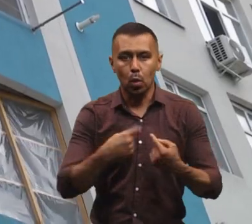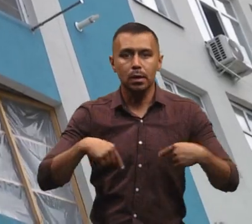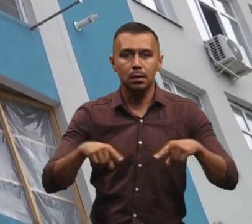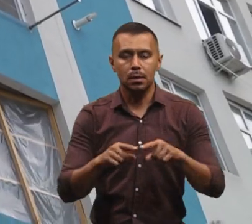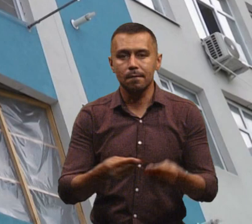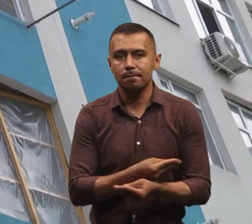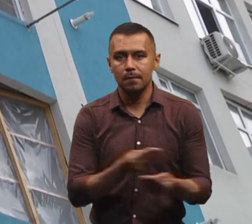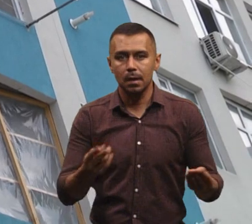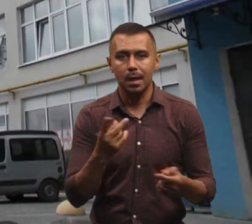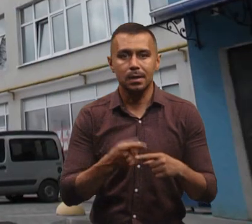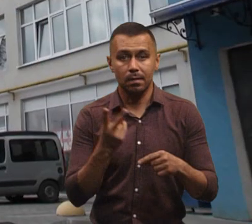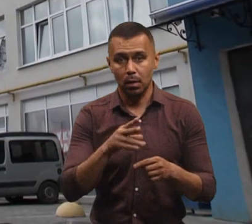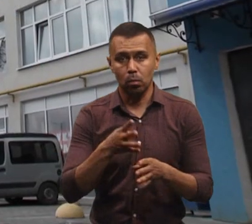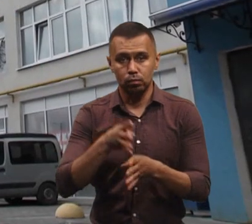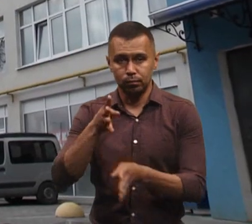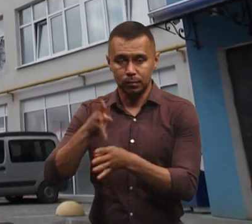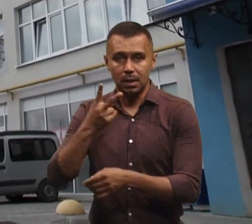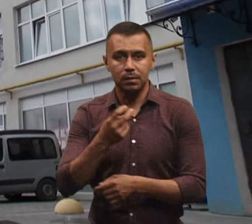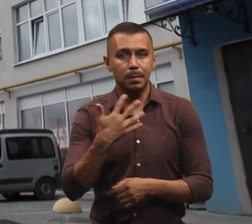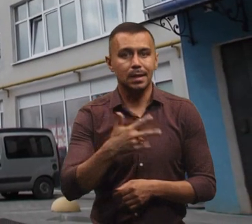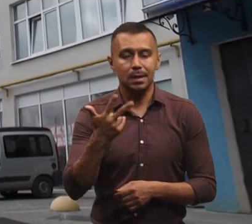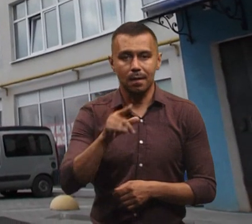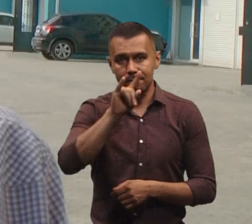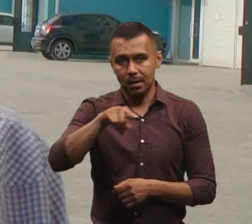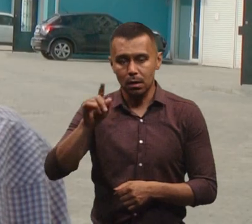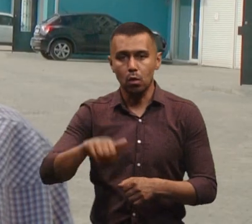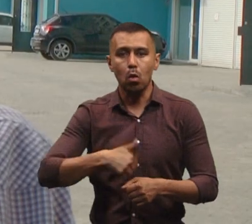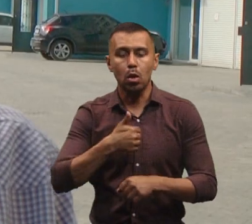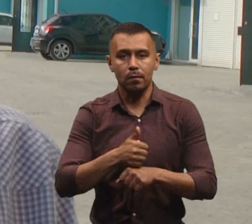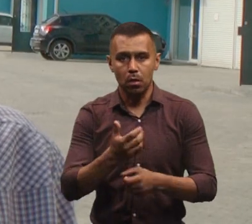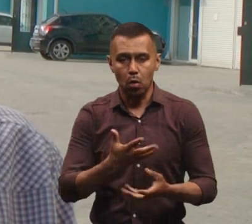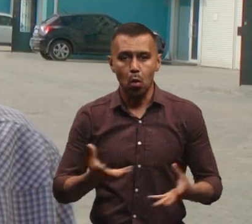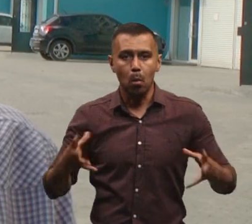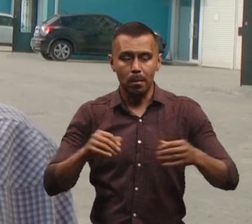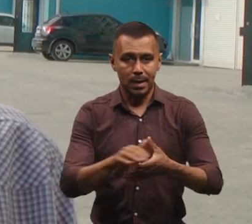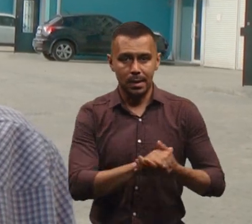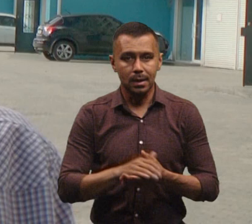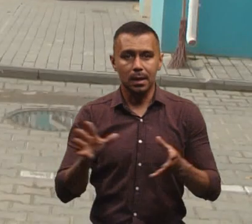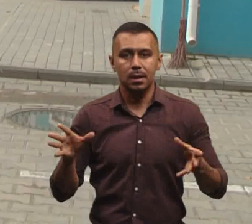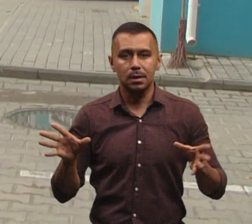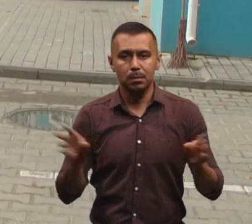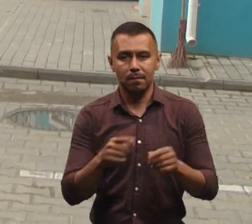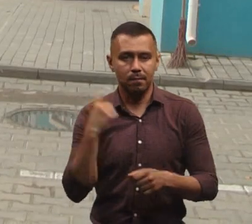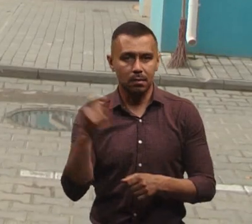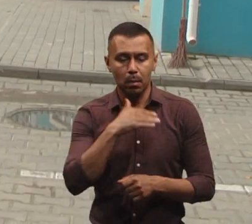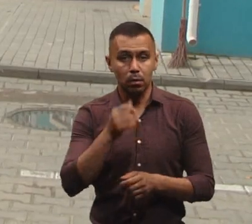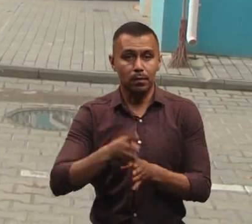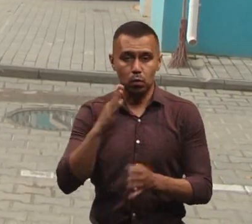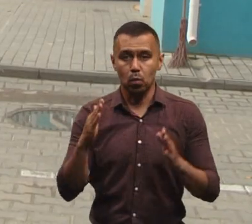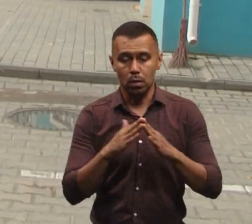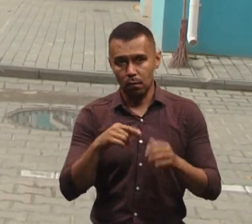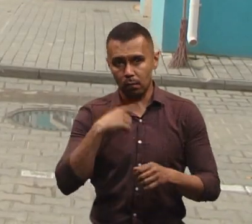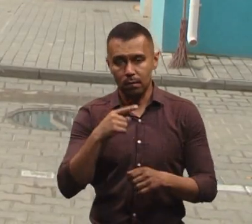організація видала на ці два будинки 253 вікна. Голова об'єднання співвласників багатоквартирного будинку Олександр Федорчук